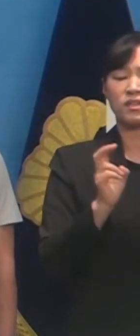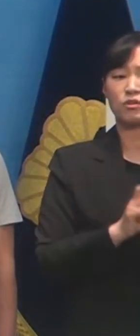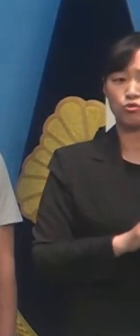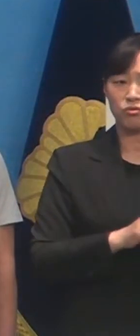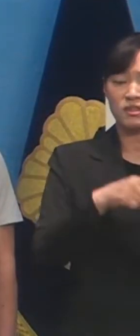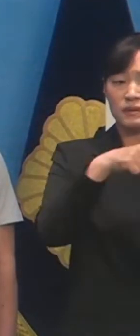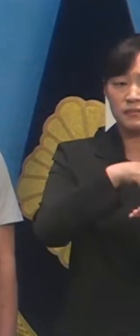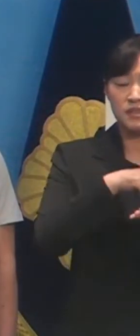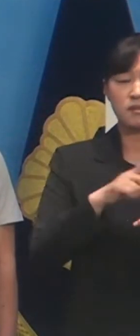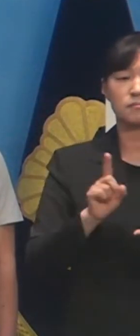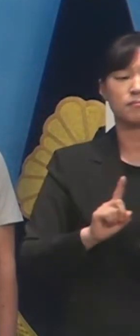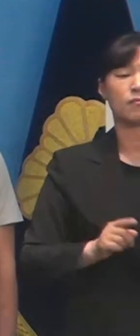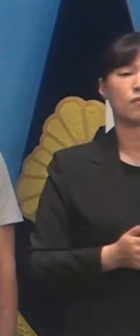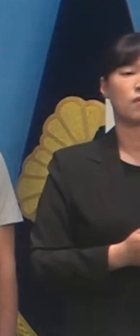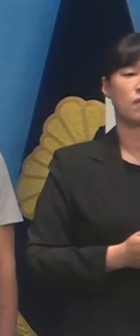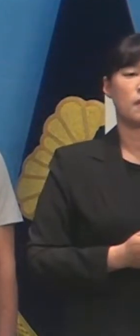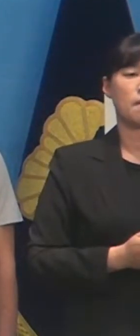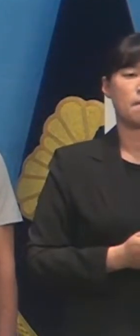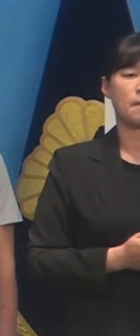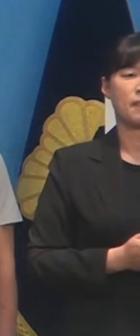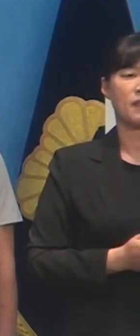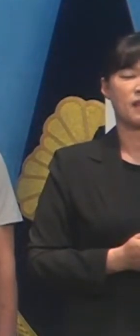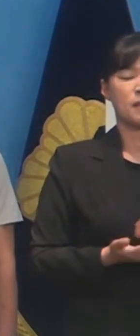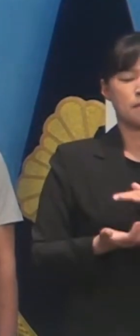입장은 어쩌면